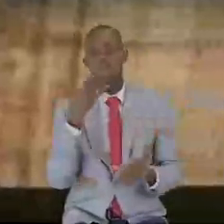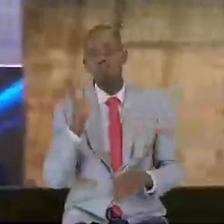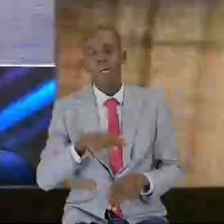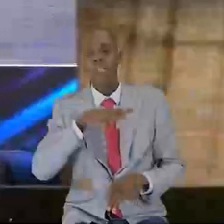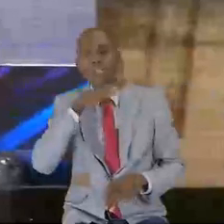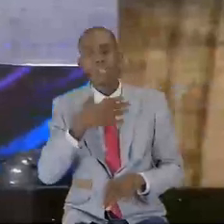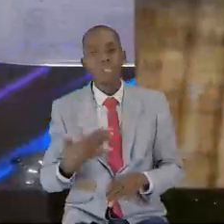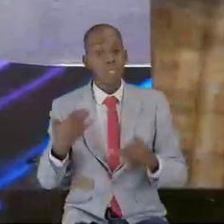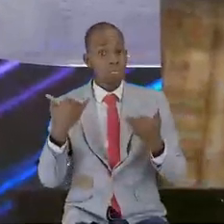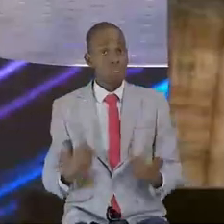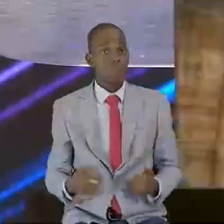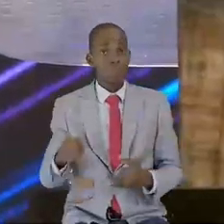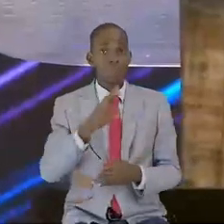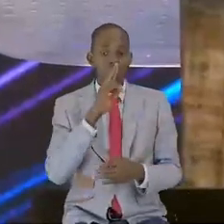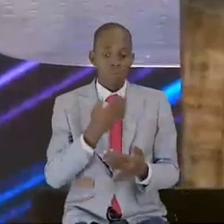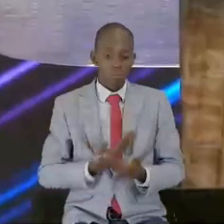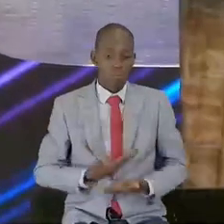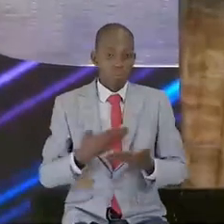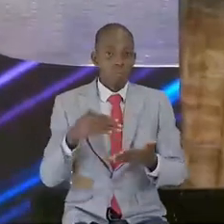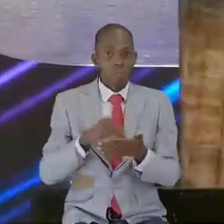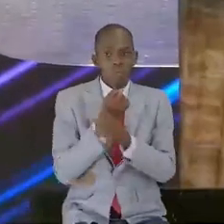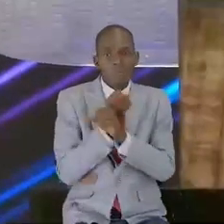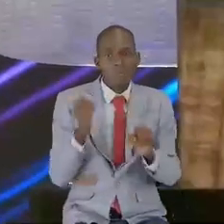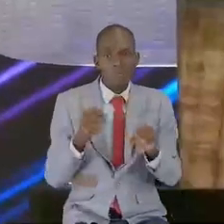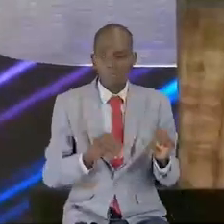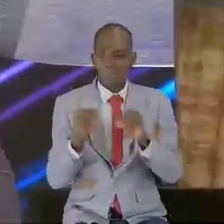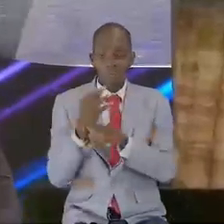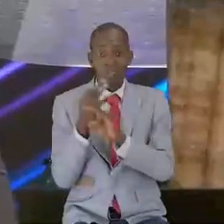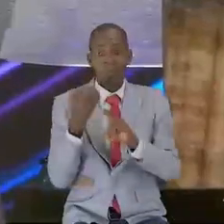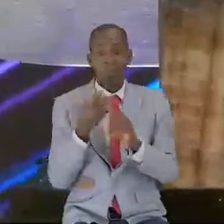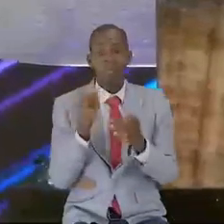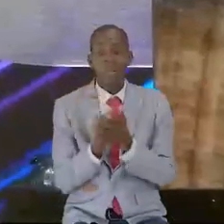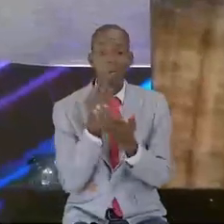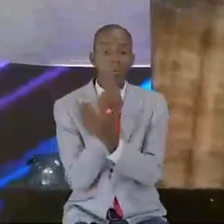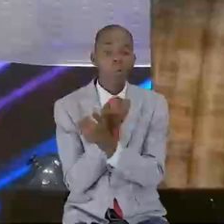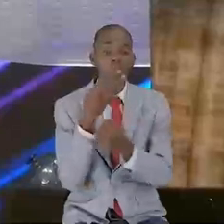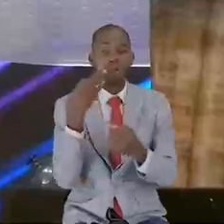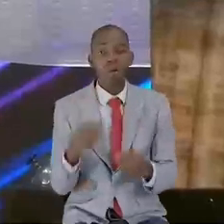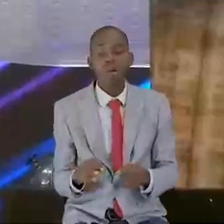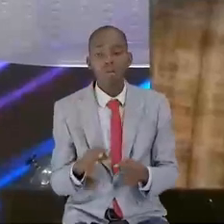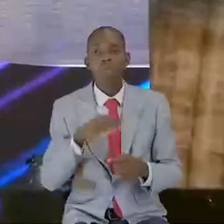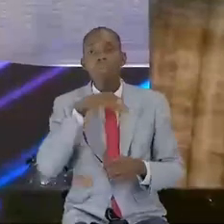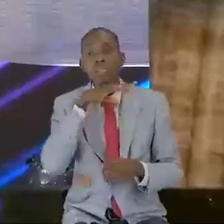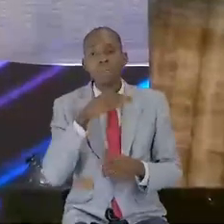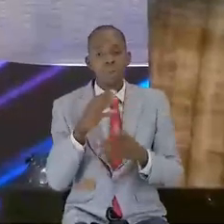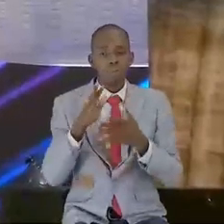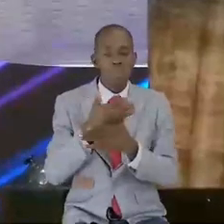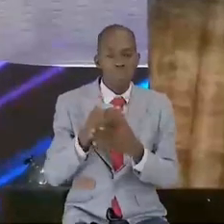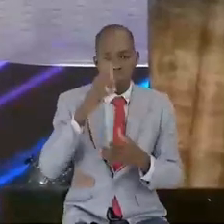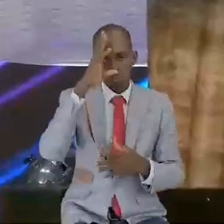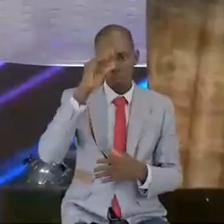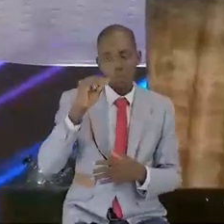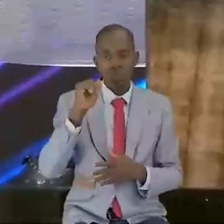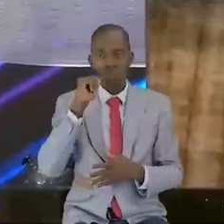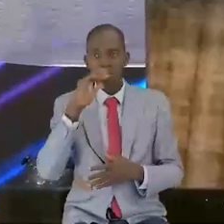nouveau et tu es affranchi de cette servitude de la corruption entre hommes et femmes, entre garçons et filles. Il